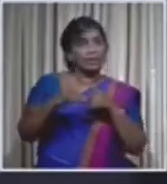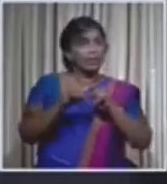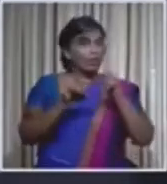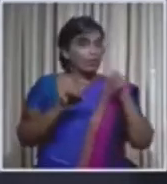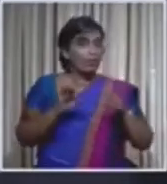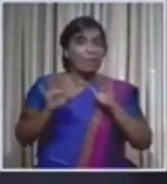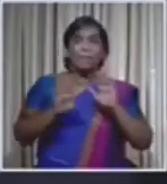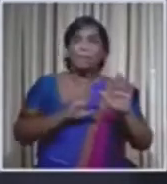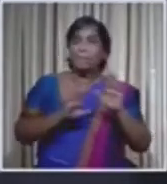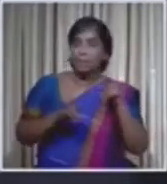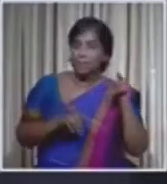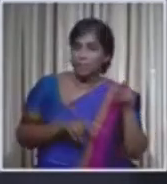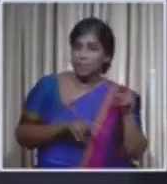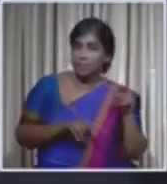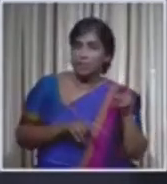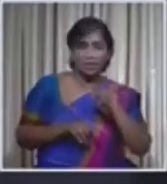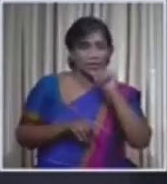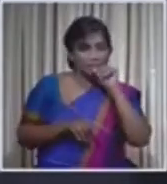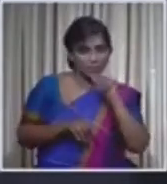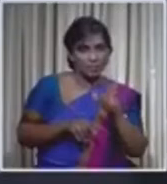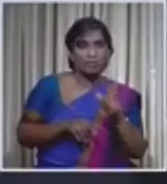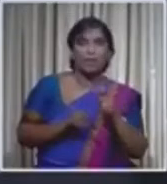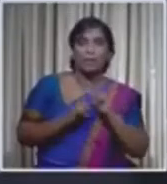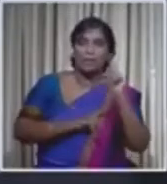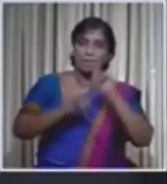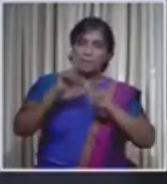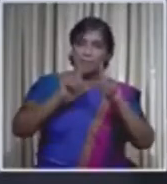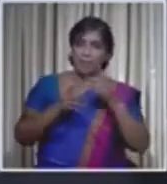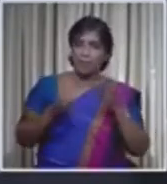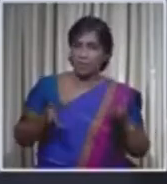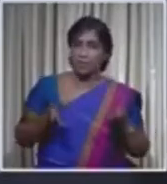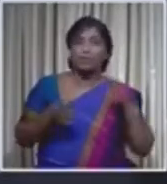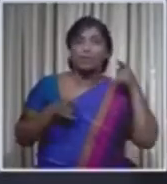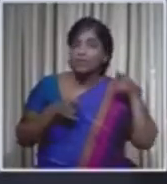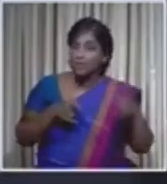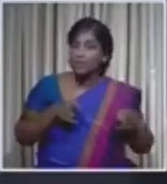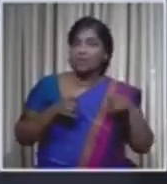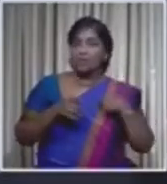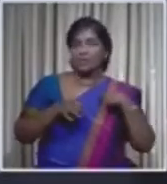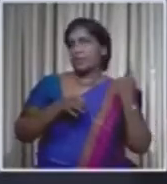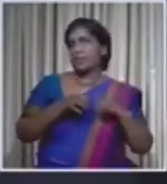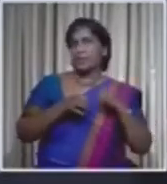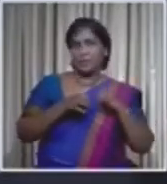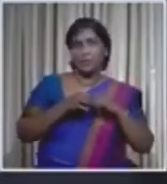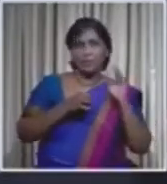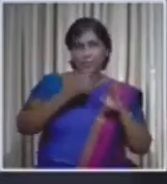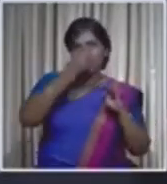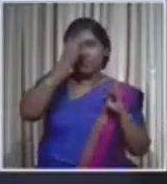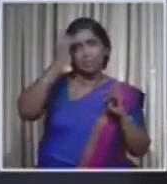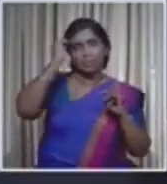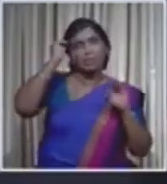පාලනය කරන්නේ 70 වසරෙම පාර්ලිමේන්තුව අන්න එතනයි අද මේ ප්‍රශ්නේ ඇති වෙලා තියෙන්නේ